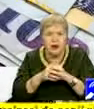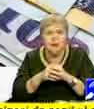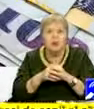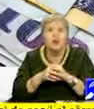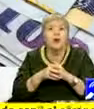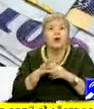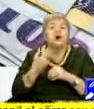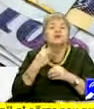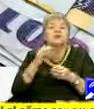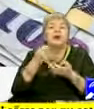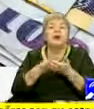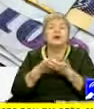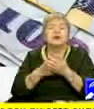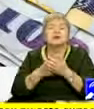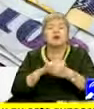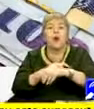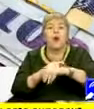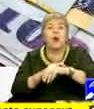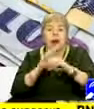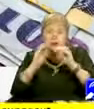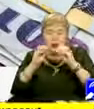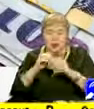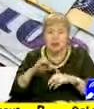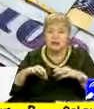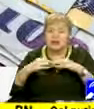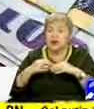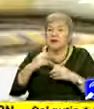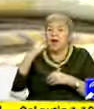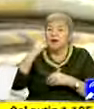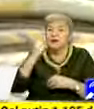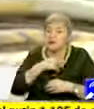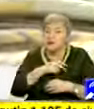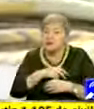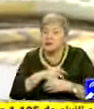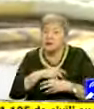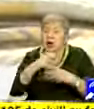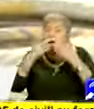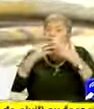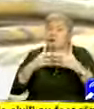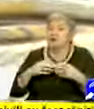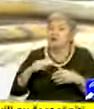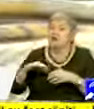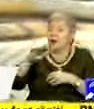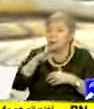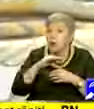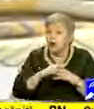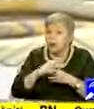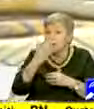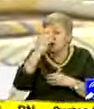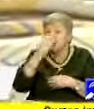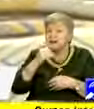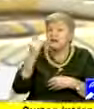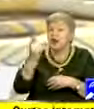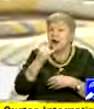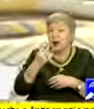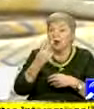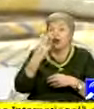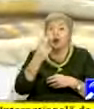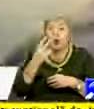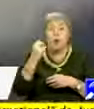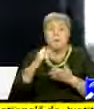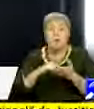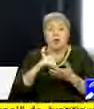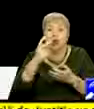a cadrelor didactice, în sănătate și asistență socială, precum și în administrația publică. Față de ianuarie 2021,